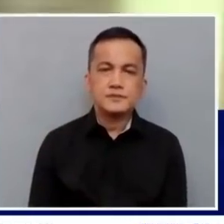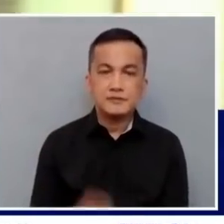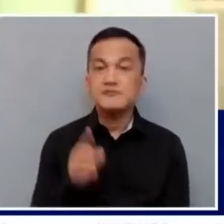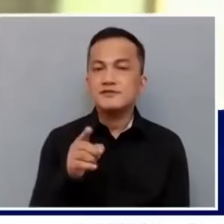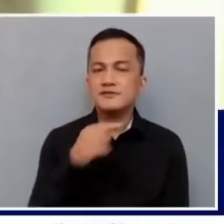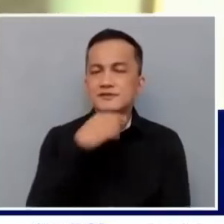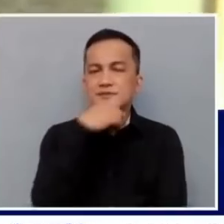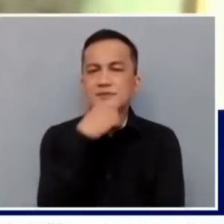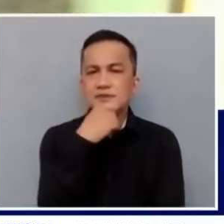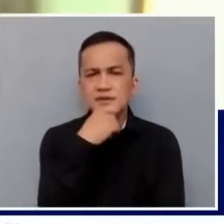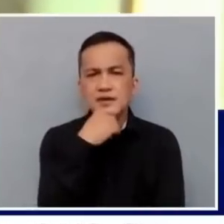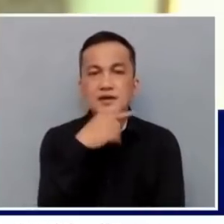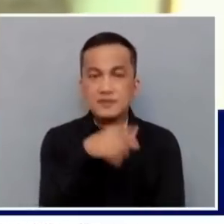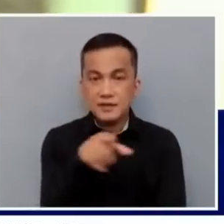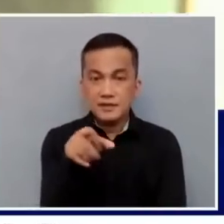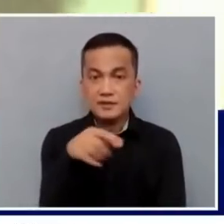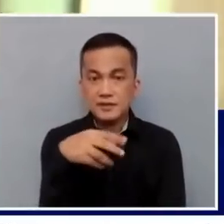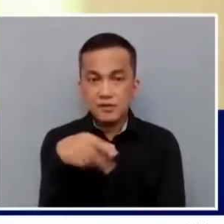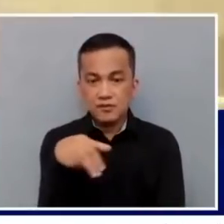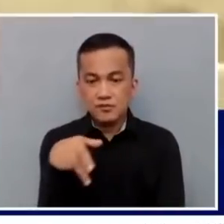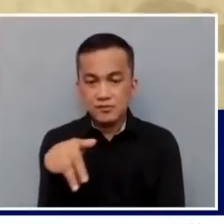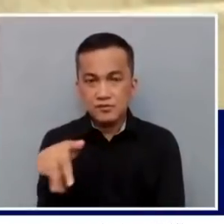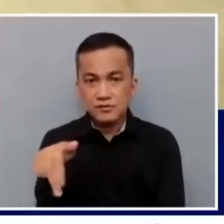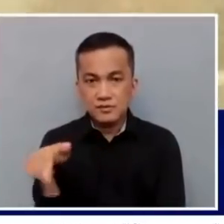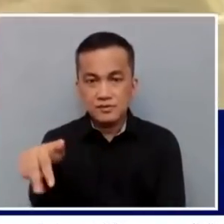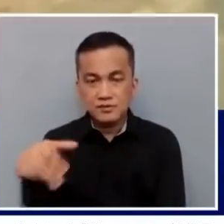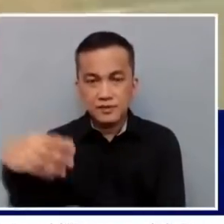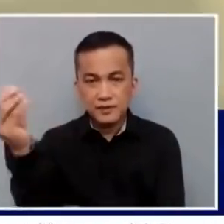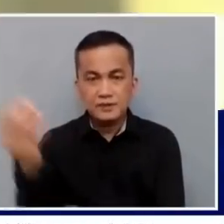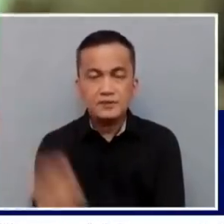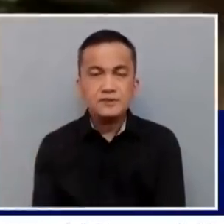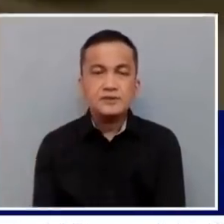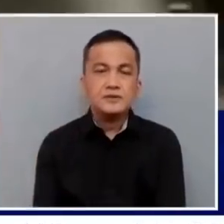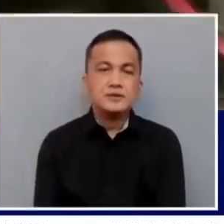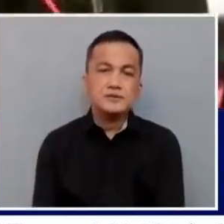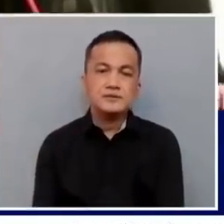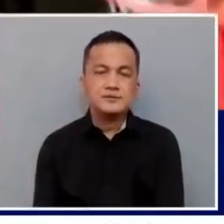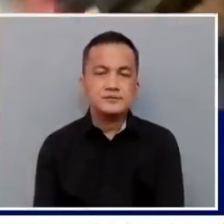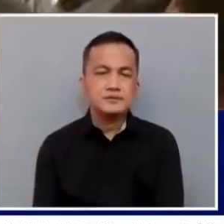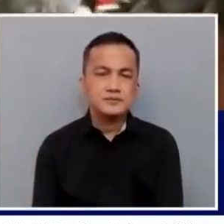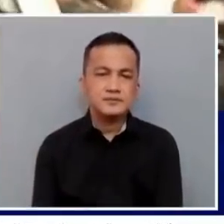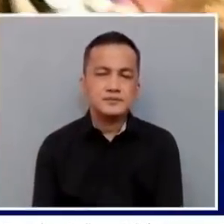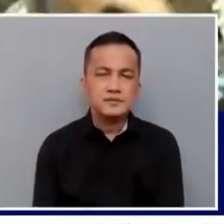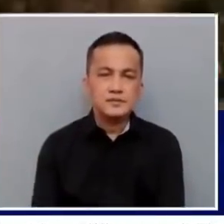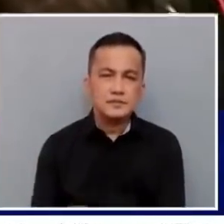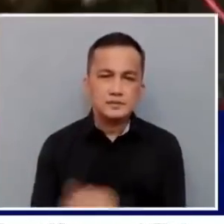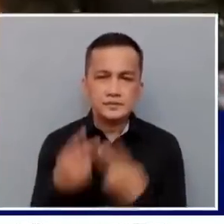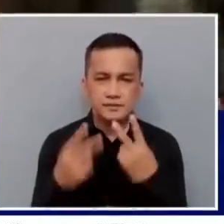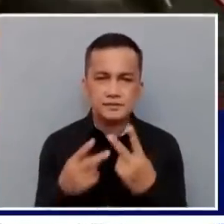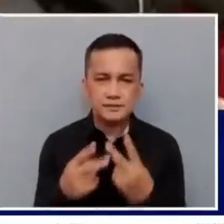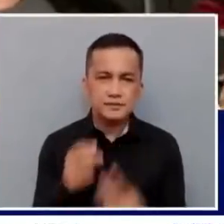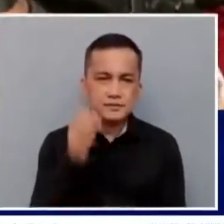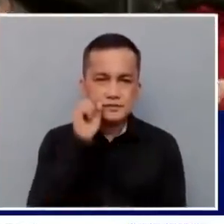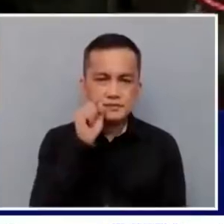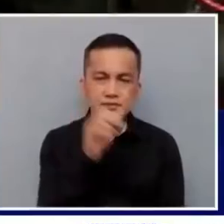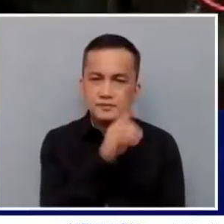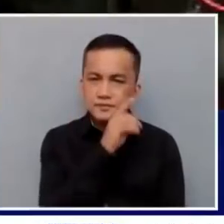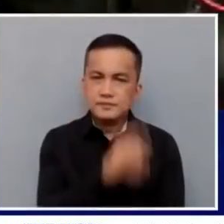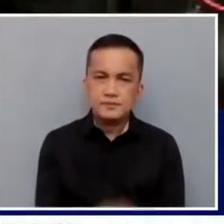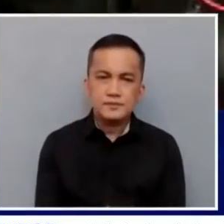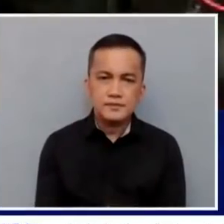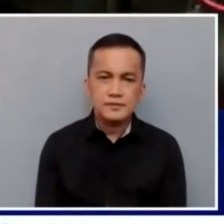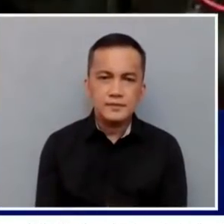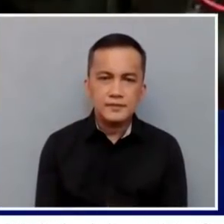Ito na, lumalabas na. Ayun, lumalabas na. Tingnan natin ang maaring maging pahayag ni Mayor Sara Duterte matapos ang